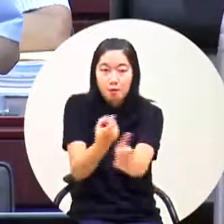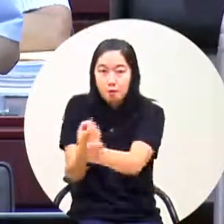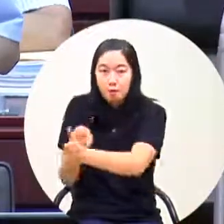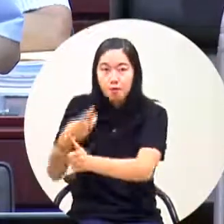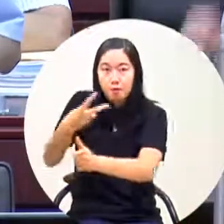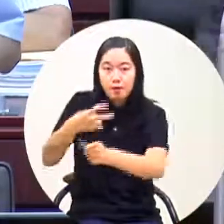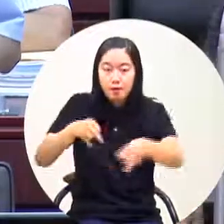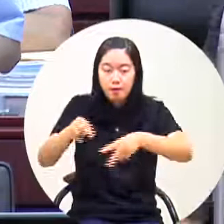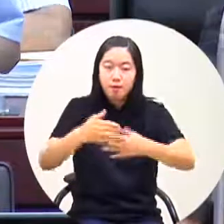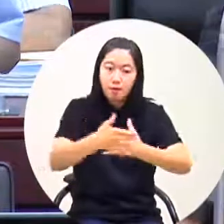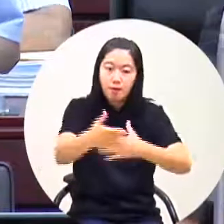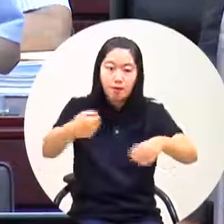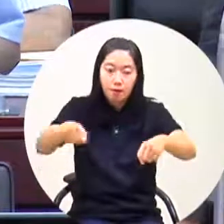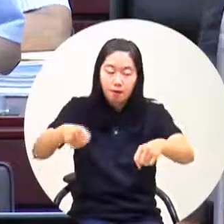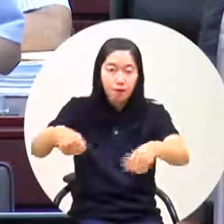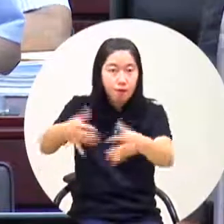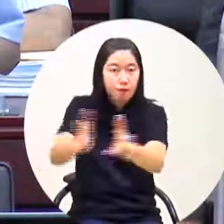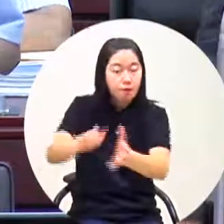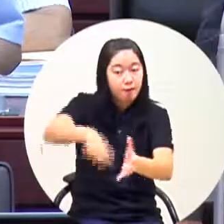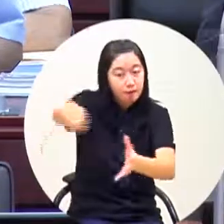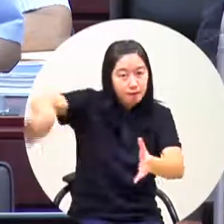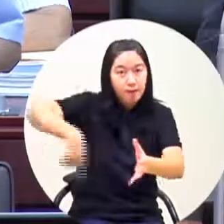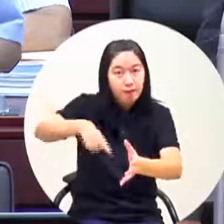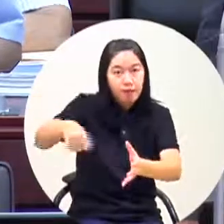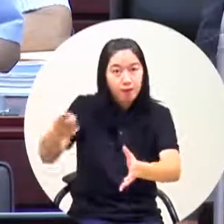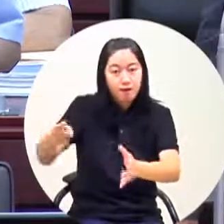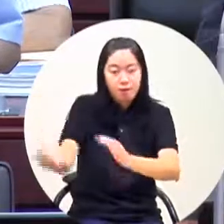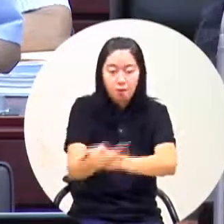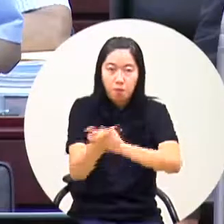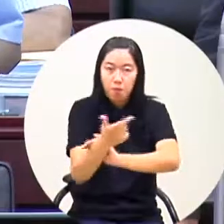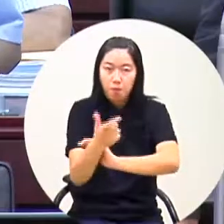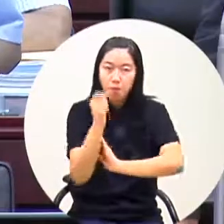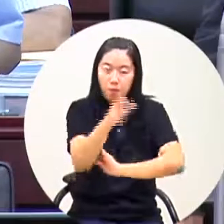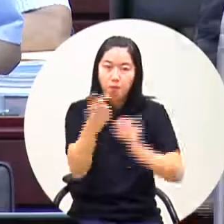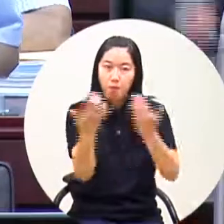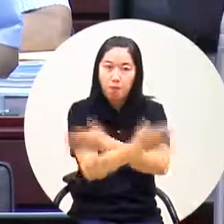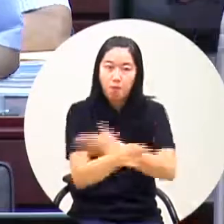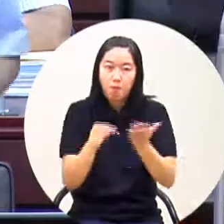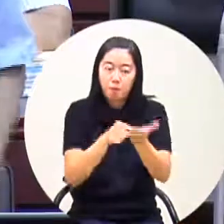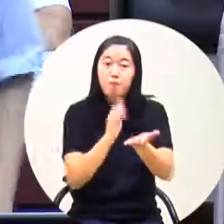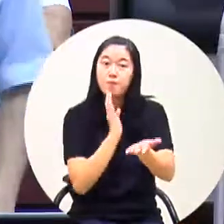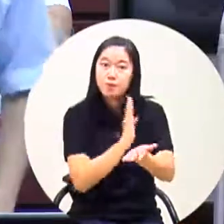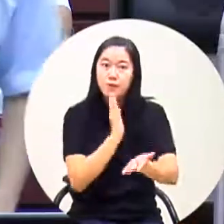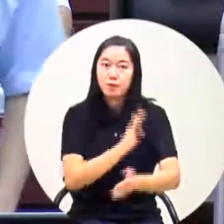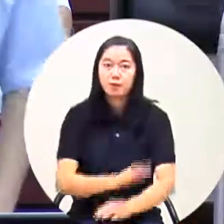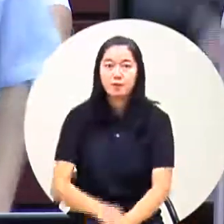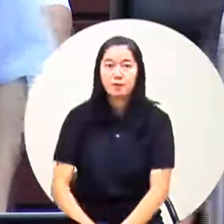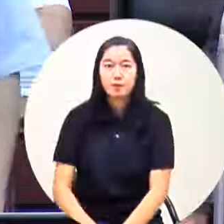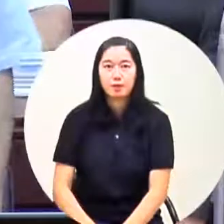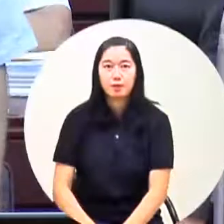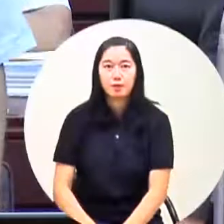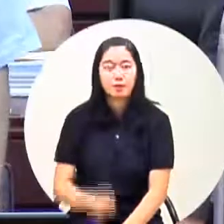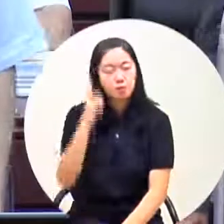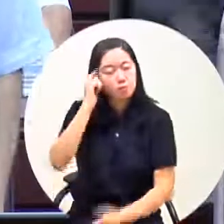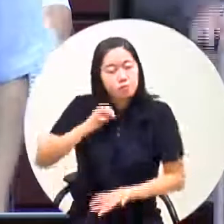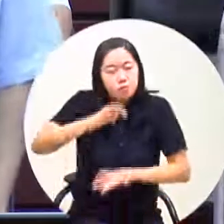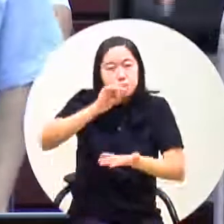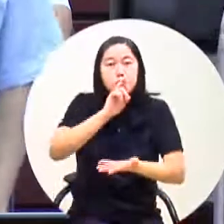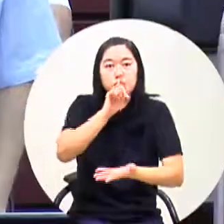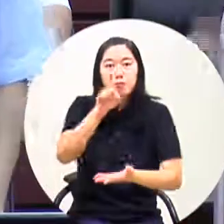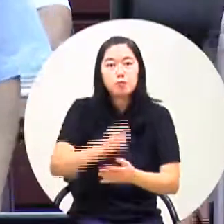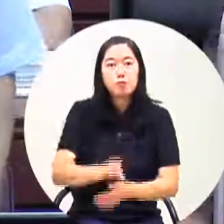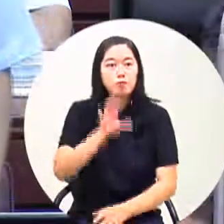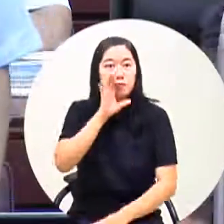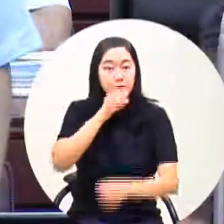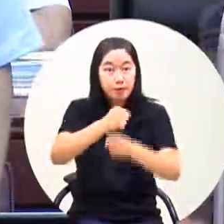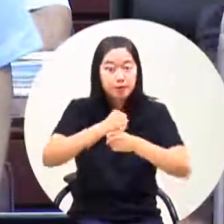程机车的这些车主，赶紧的去做报废。 谢谢局长。我想刚刚一直提到哈马星这个现